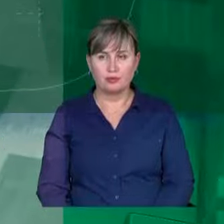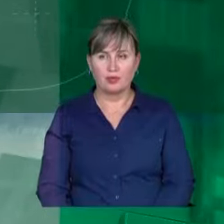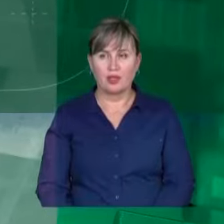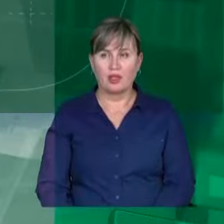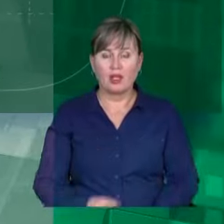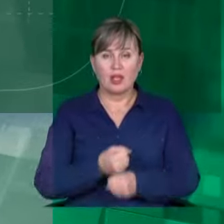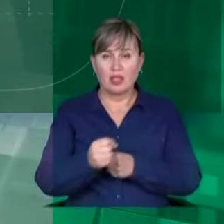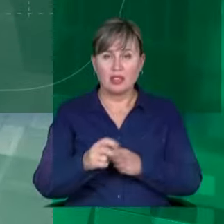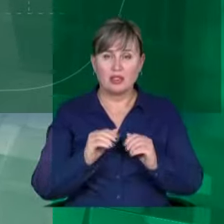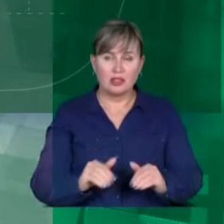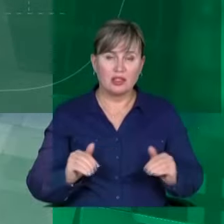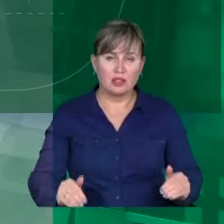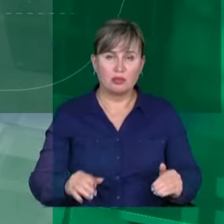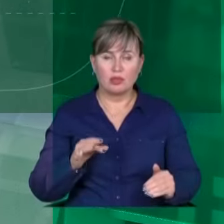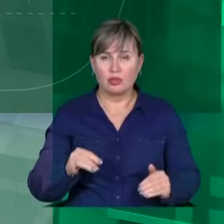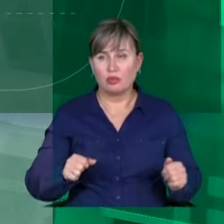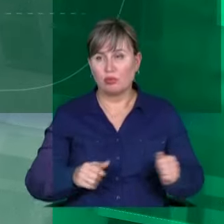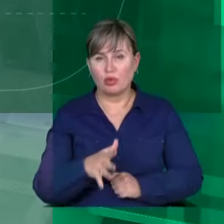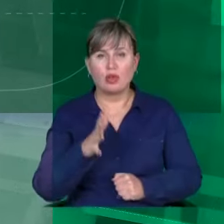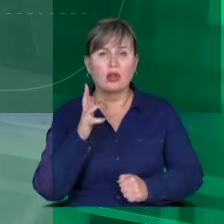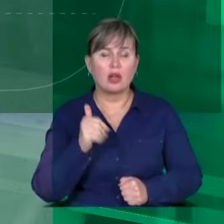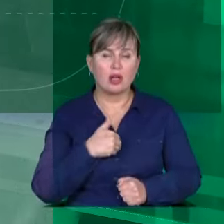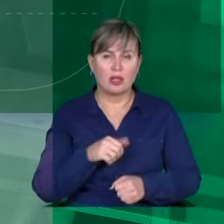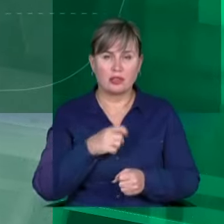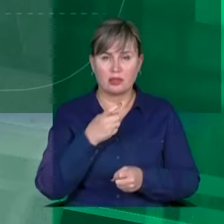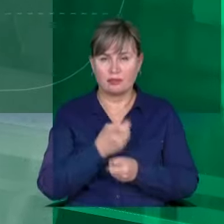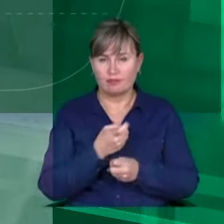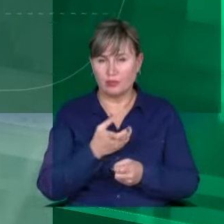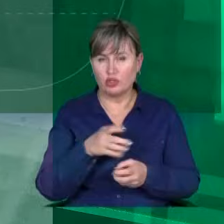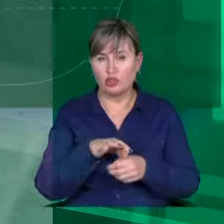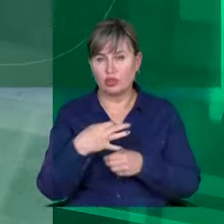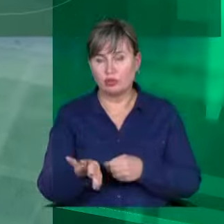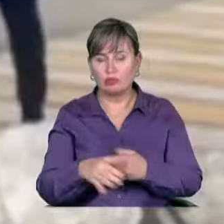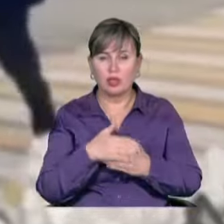Насилие над детьми и буллинг. Как намерены ужесточить наказание виновникам?